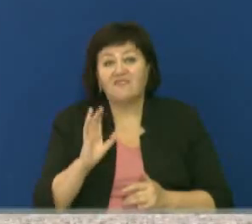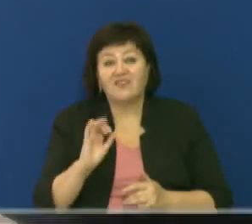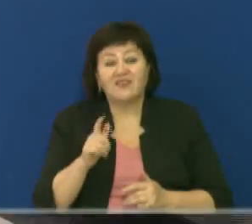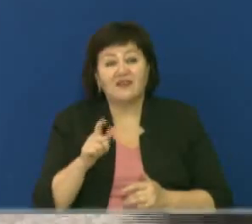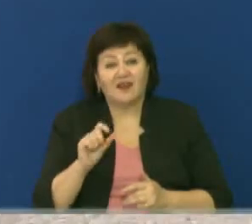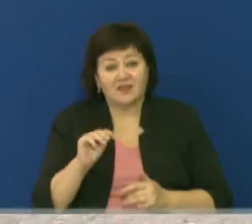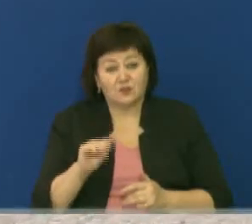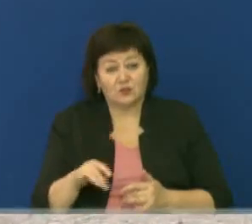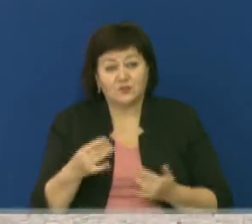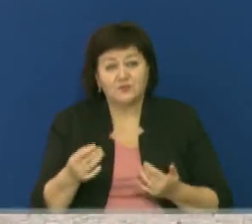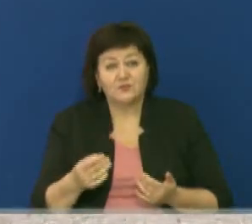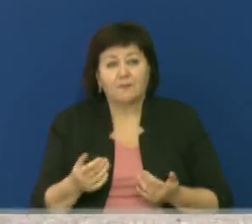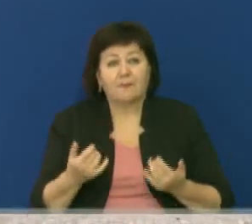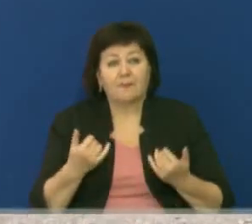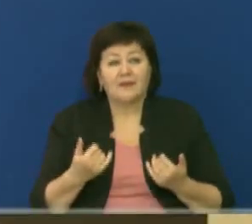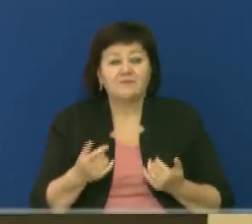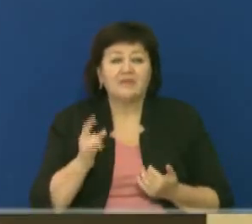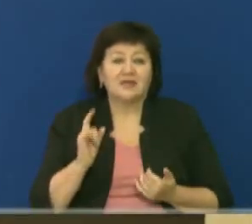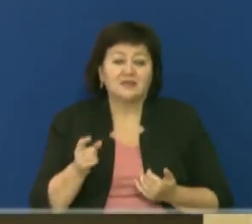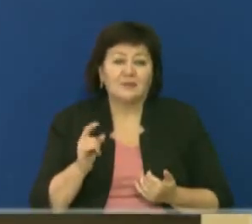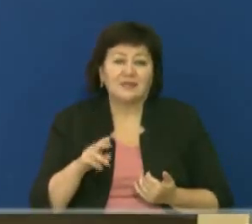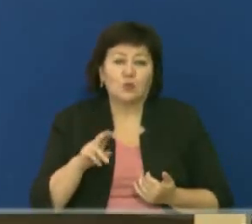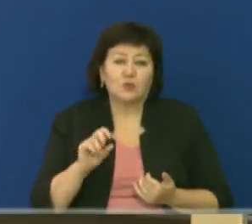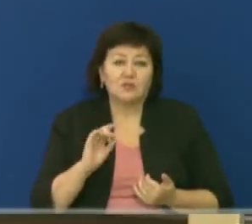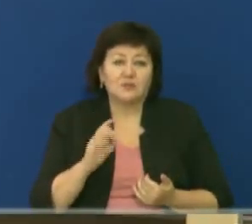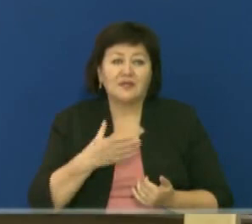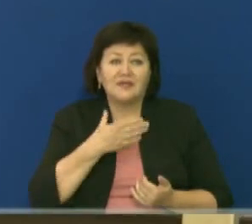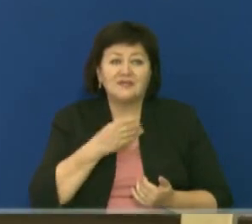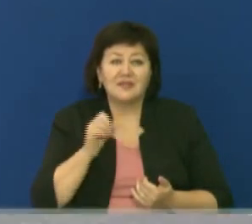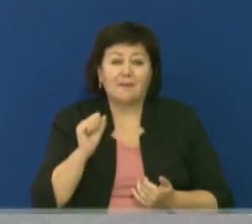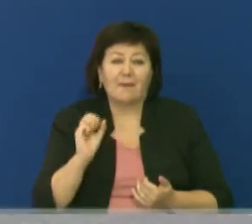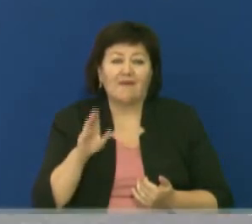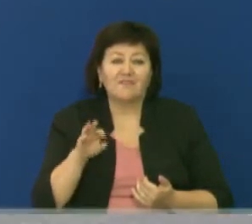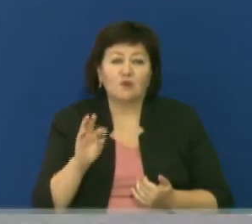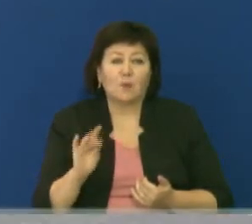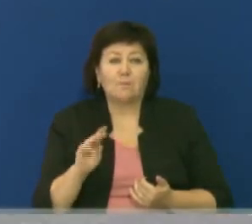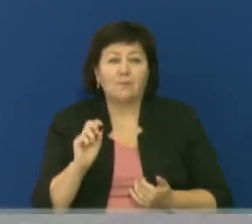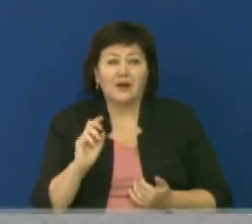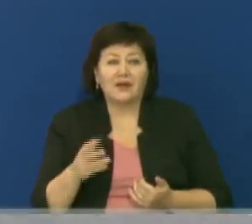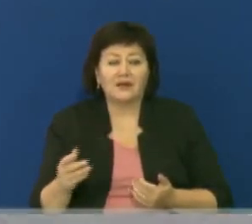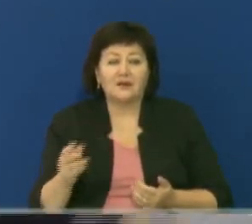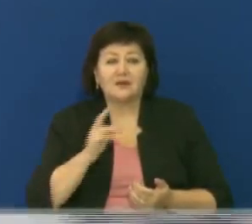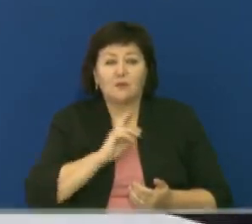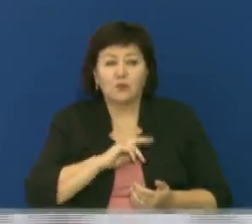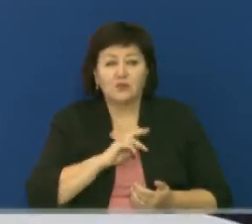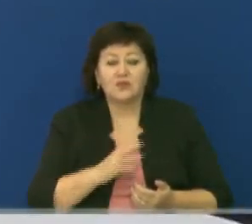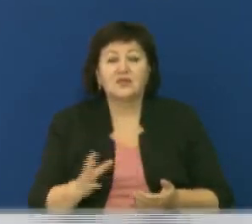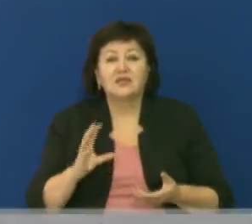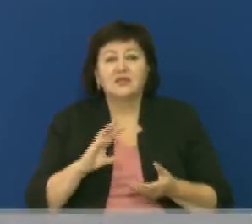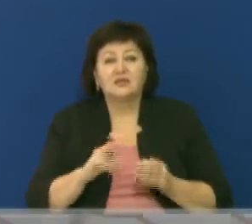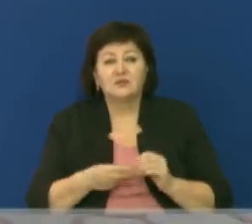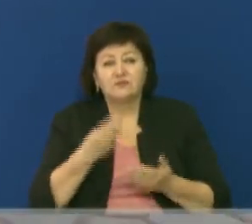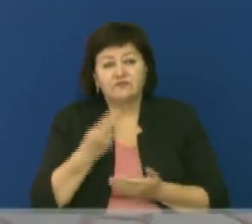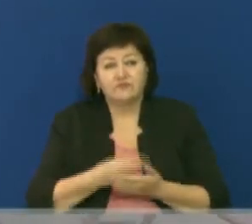Қалада жолаушыларды қайта тасымалдауды таксомотор паркі және семафтопар жауапкершілігі шектеулі серіктестіктері жүзеге асырады. Олармен әкімдік